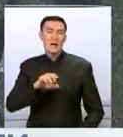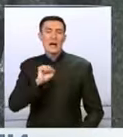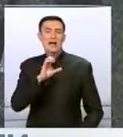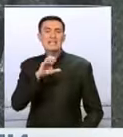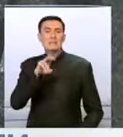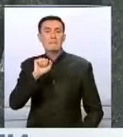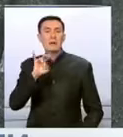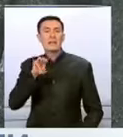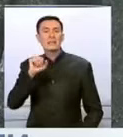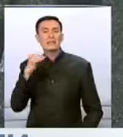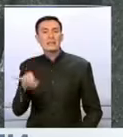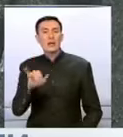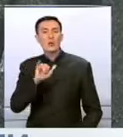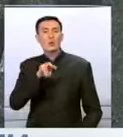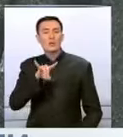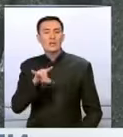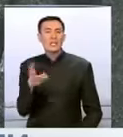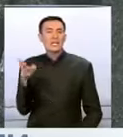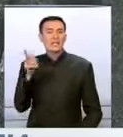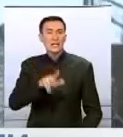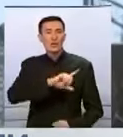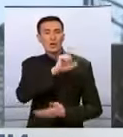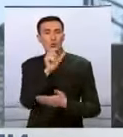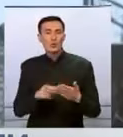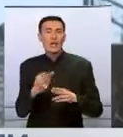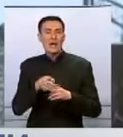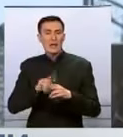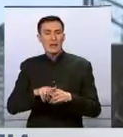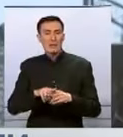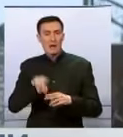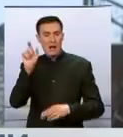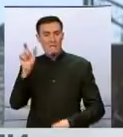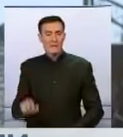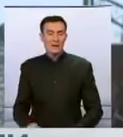нашего времени сохранились всего три кюя автора.